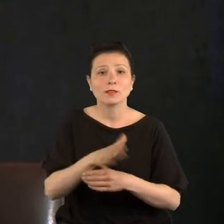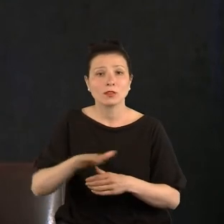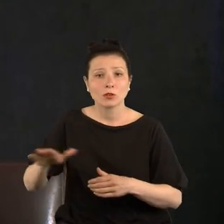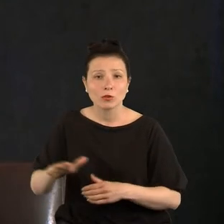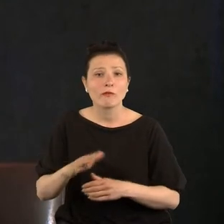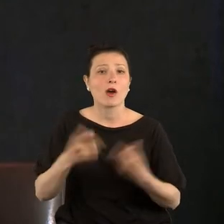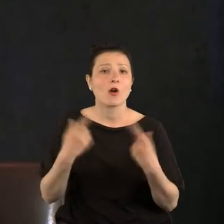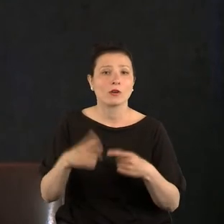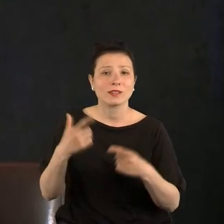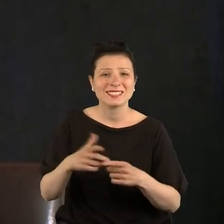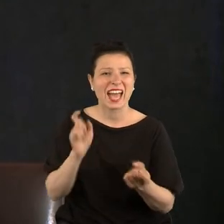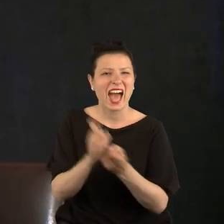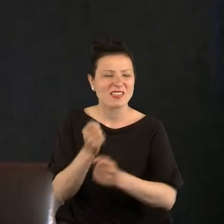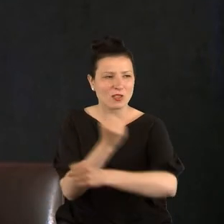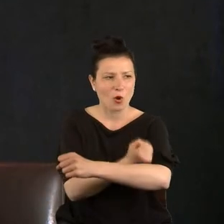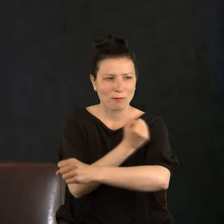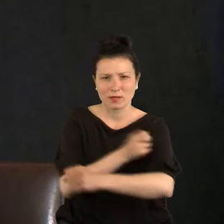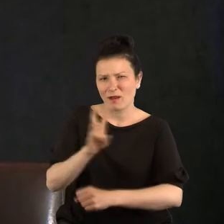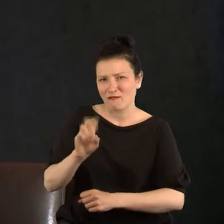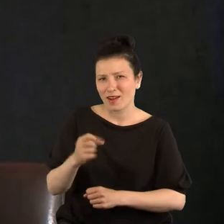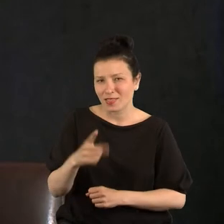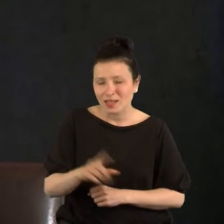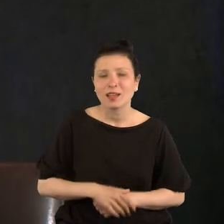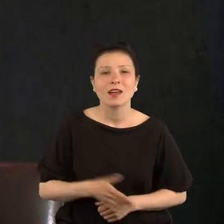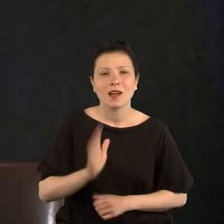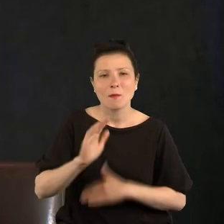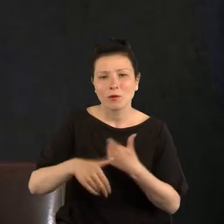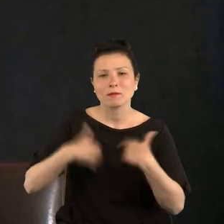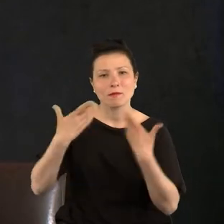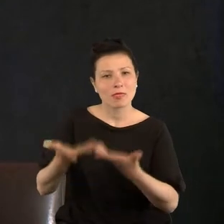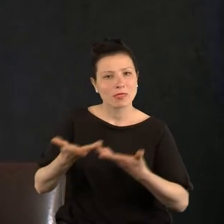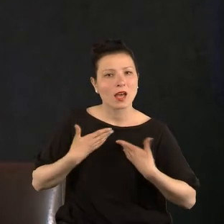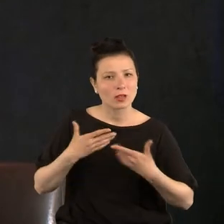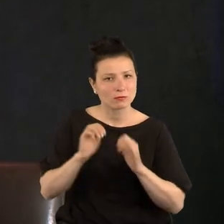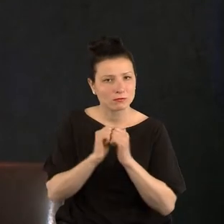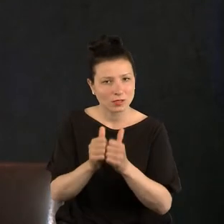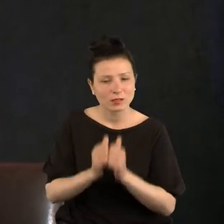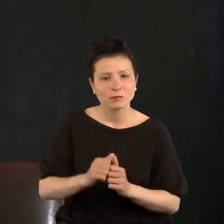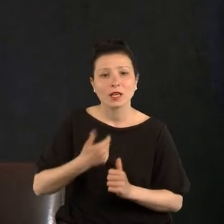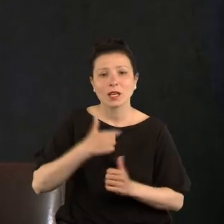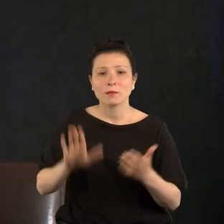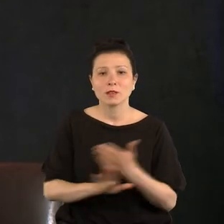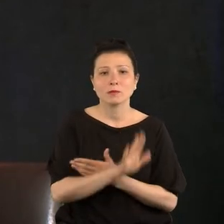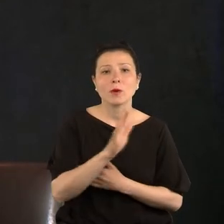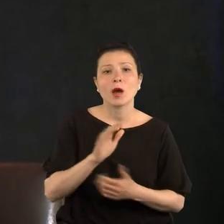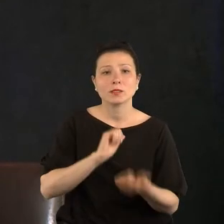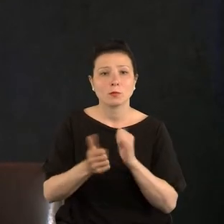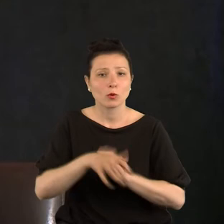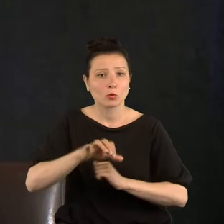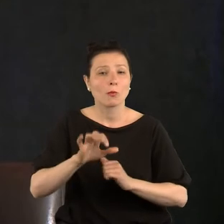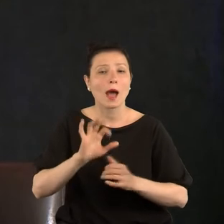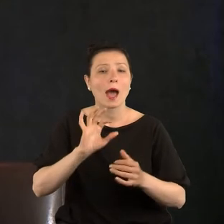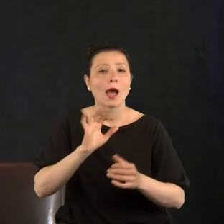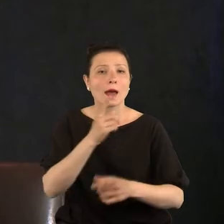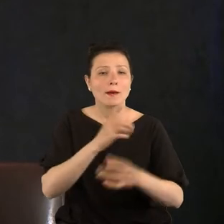WADzie. Potem taką funkcję mi powierzono, żebym sport paralimpijski reprezentowała przy Radzie Zawodników przy